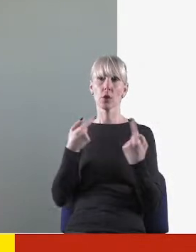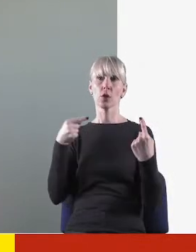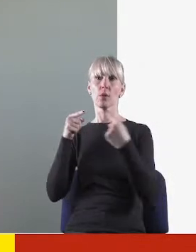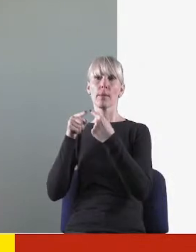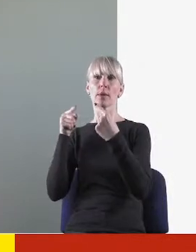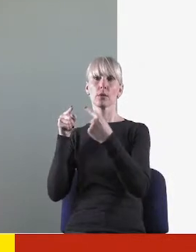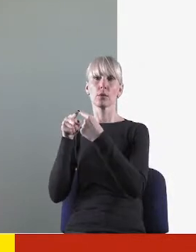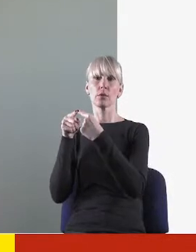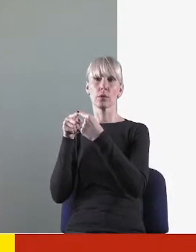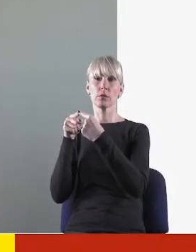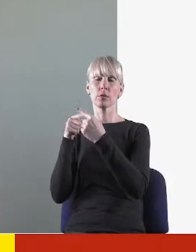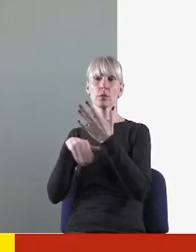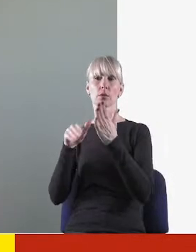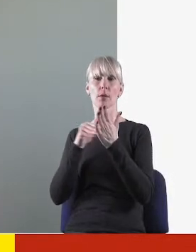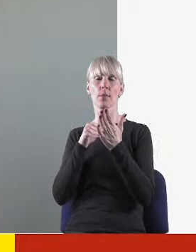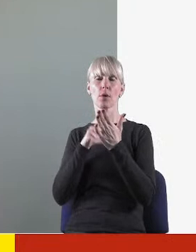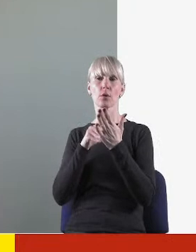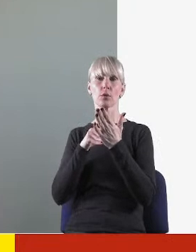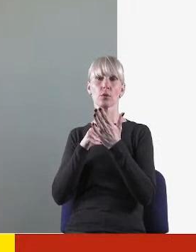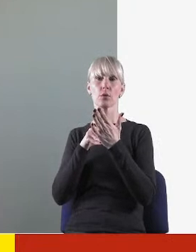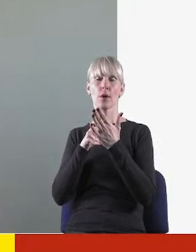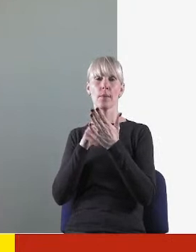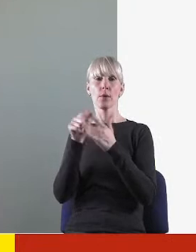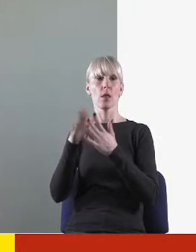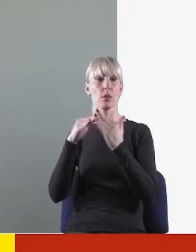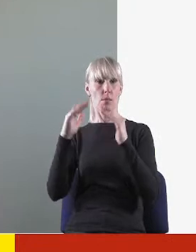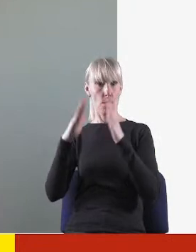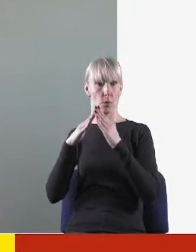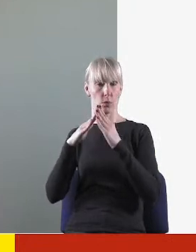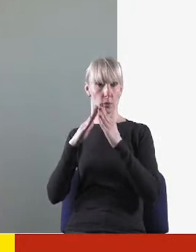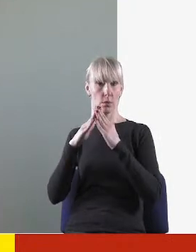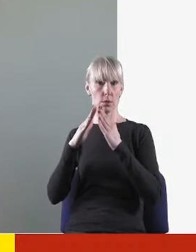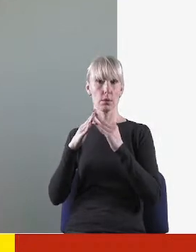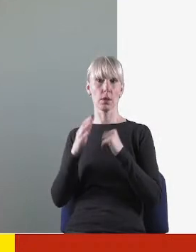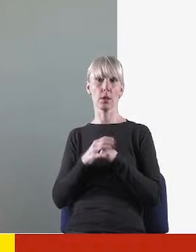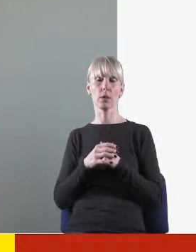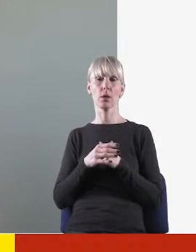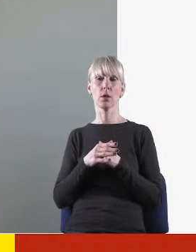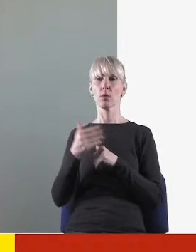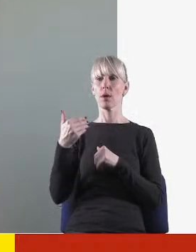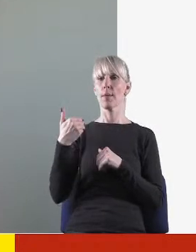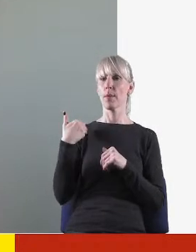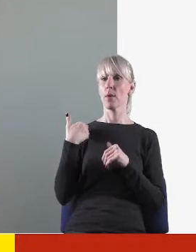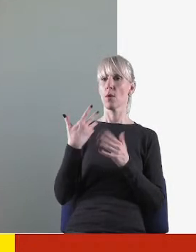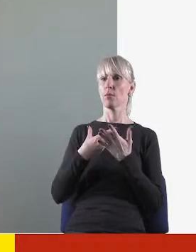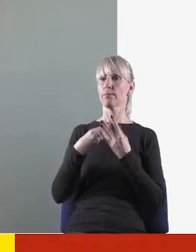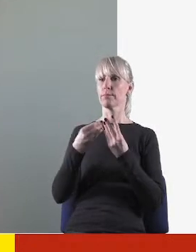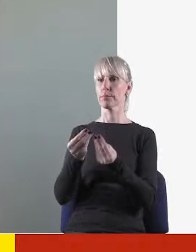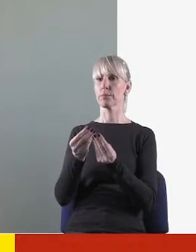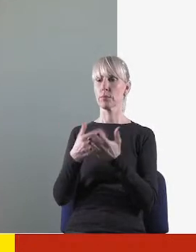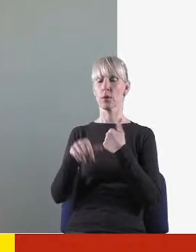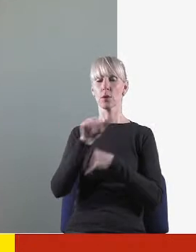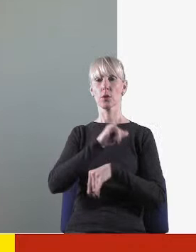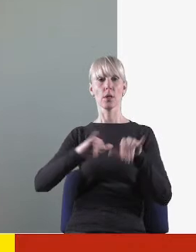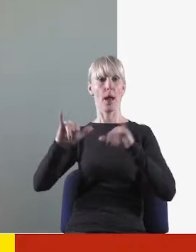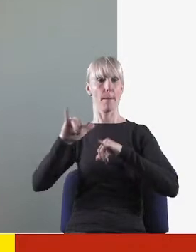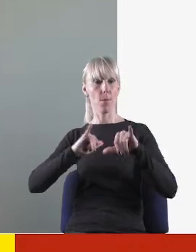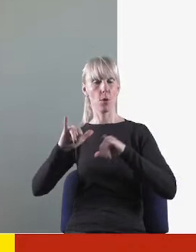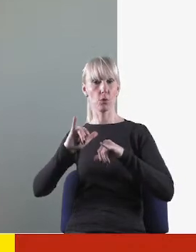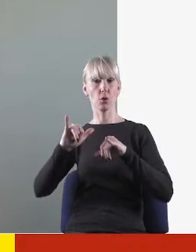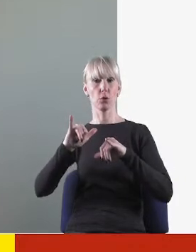dostosowując do potrzeb budynek, który został przekazany przez samorząd